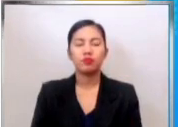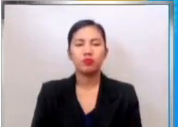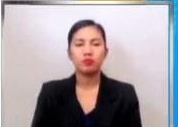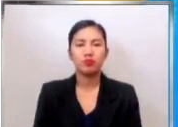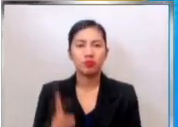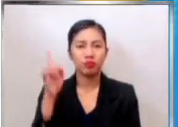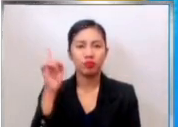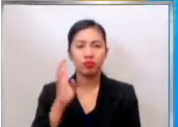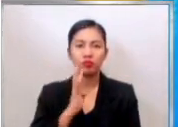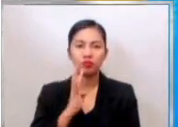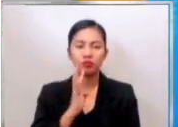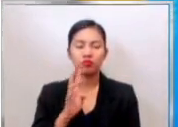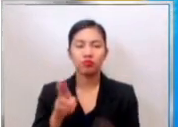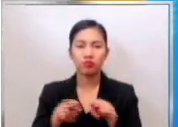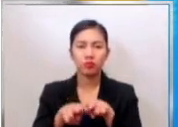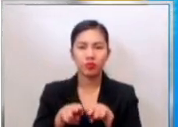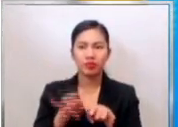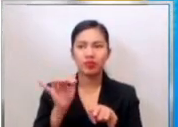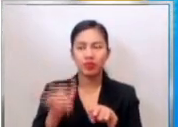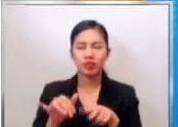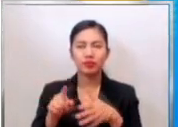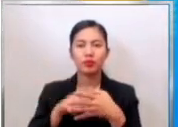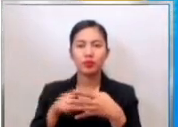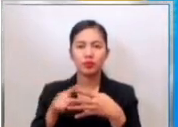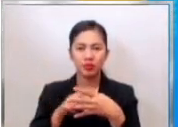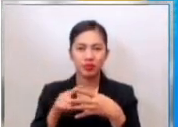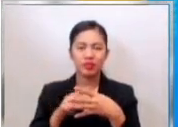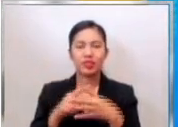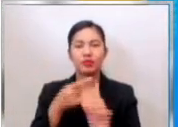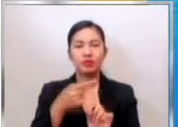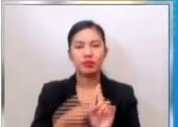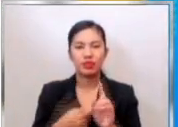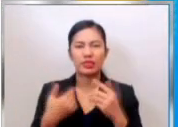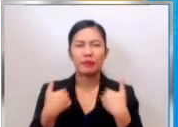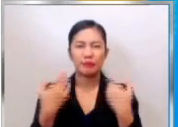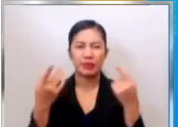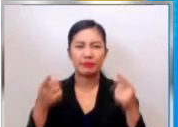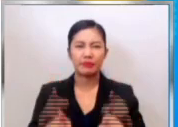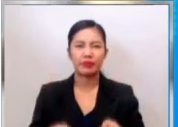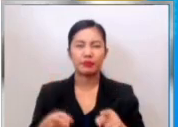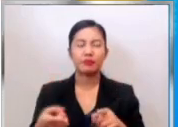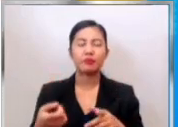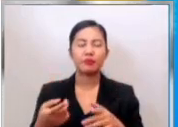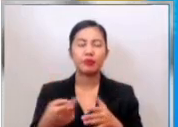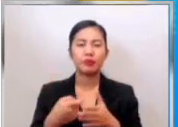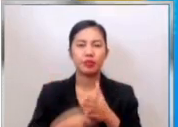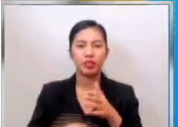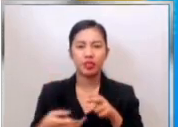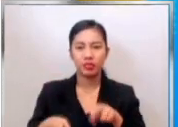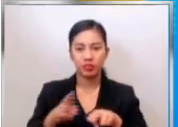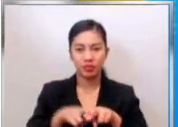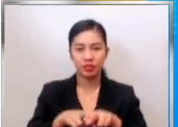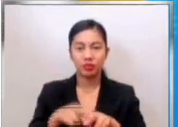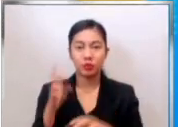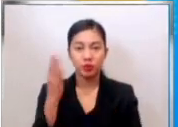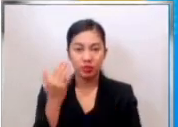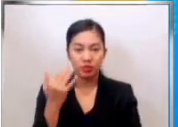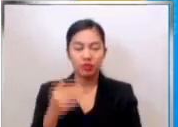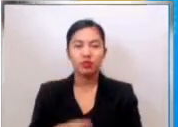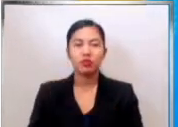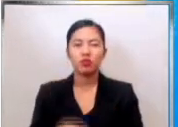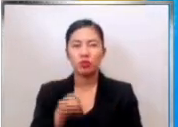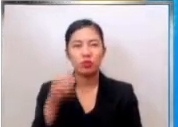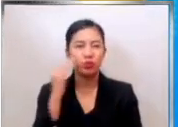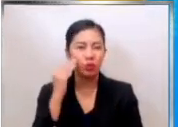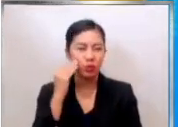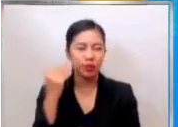first week of the month palagi. At ito naman ay bunsod sa, for all you know, napakalaki ng